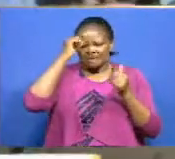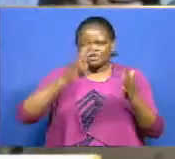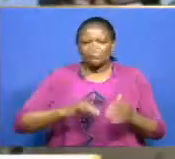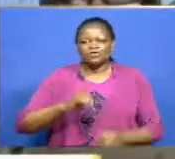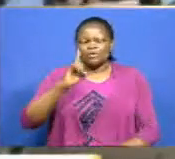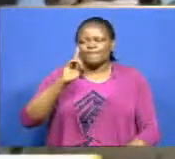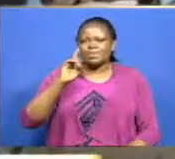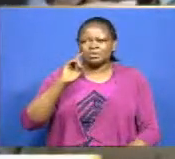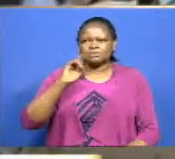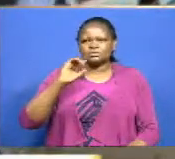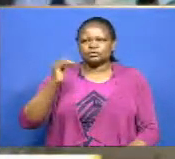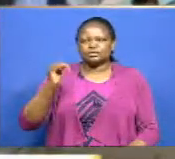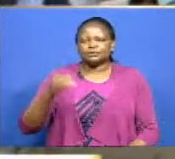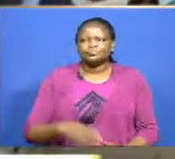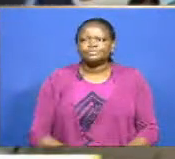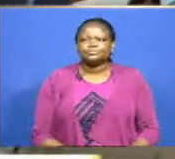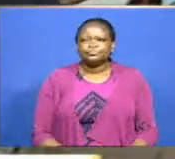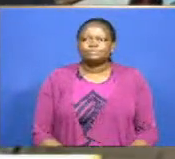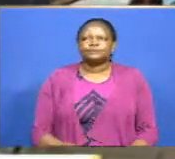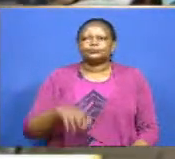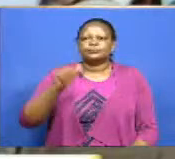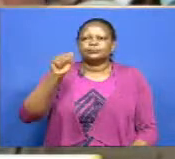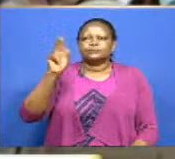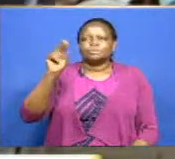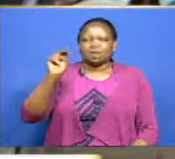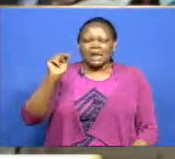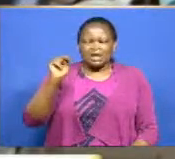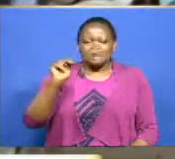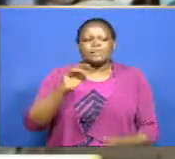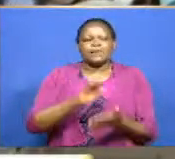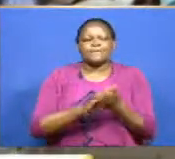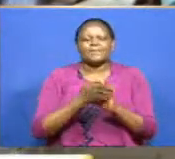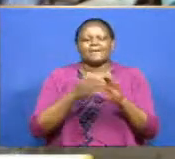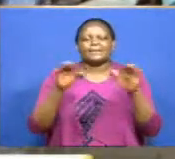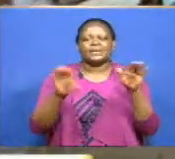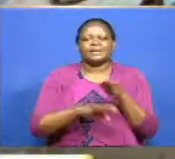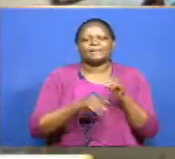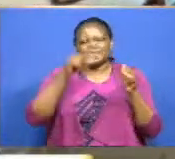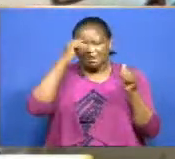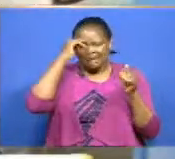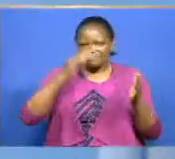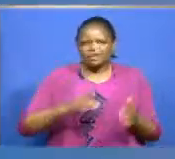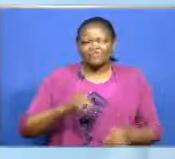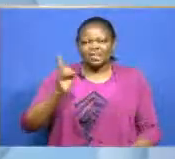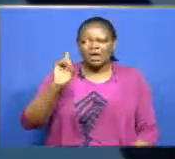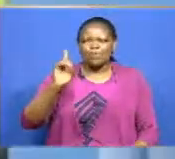County. And Kananu Mwenda hatimaye achukua hatamu za naibu gavana wa kaunti ya Nairobi.